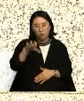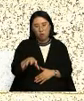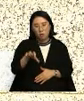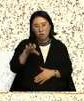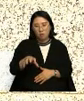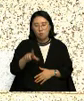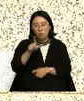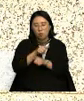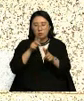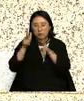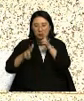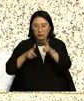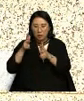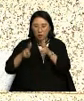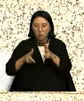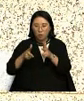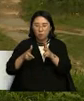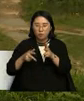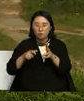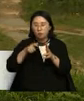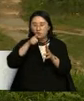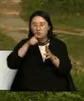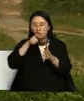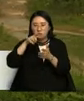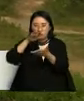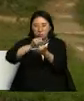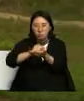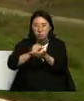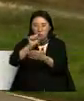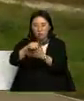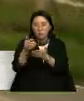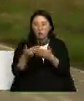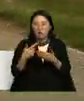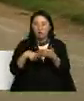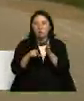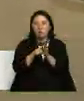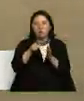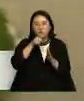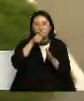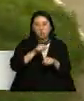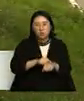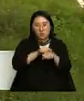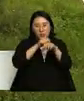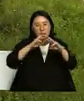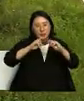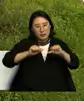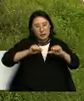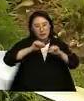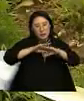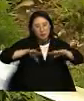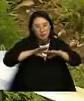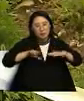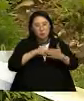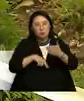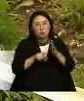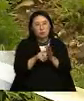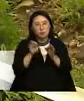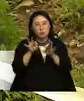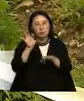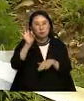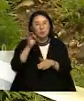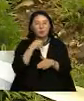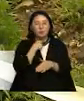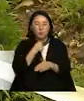양식장 사업으로 공유수면 점용 허가를 받기 위해 하천의 적시된 준설토를 처리하기로 했다 며 투자비를